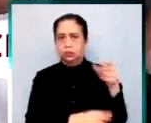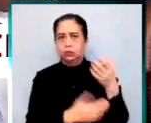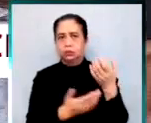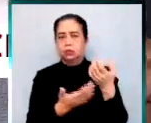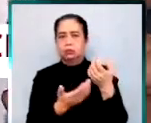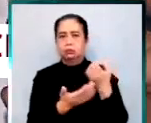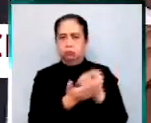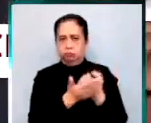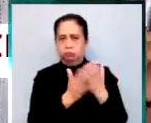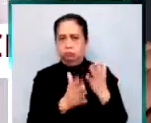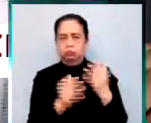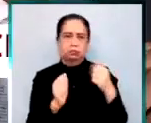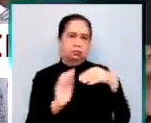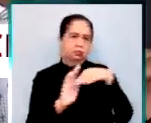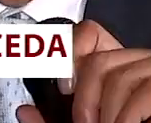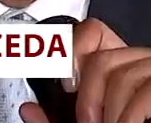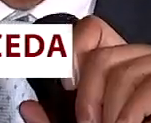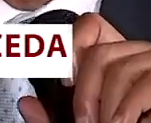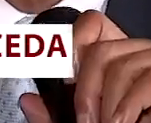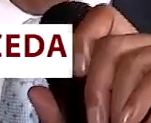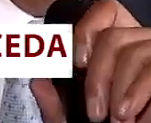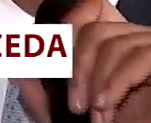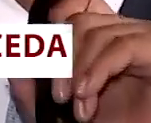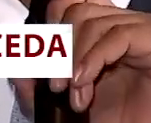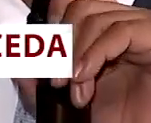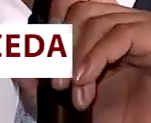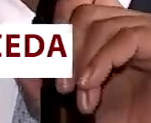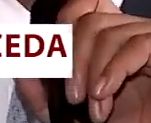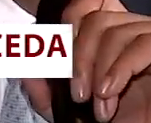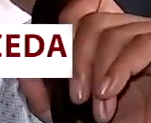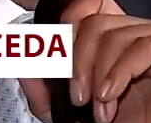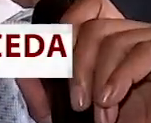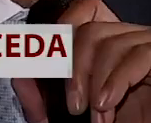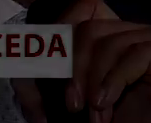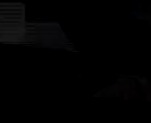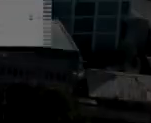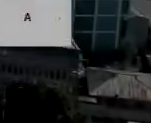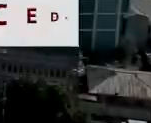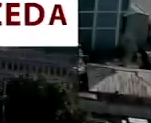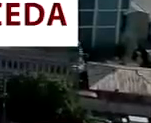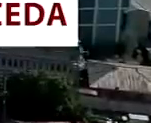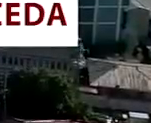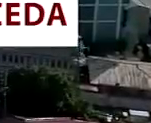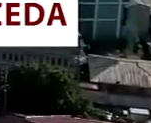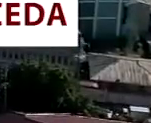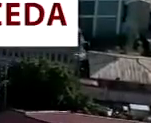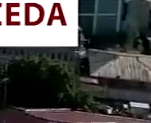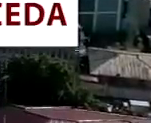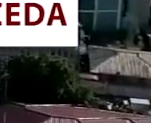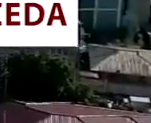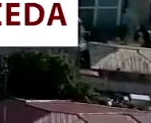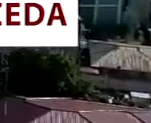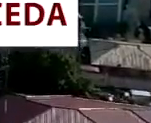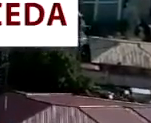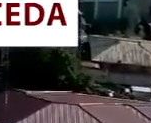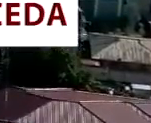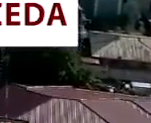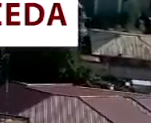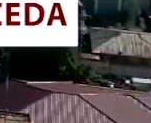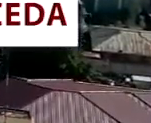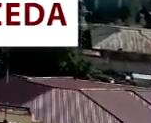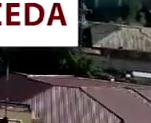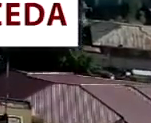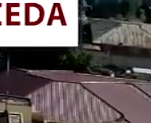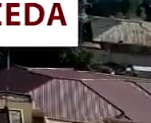posibleng sumadsad pa sa 65 hanggang 68 pesos ang palitan sa dolyar. Wala raw masyadong magagawa ang Pilipinas dito